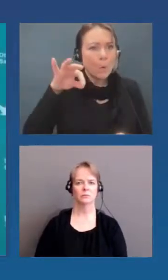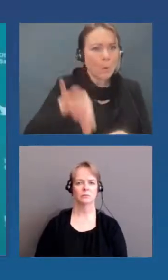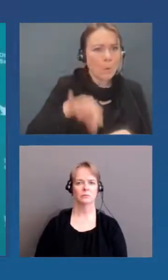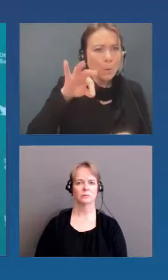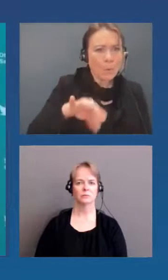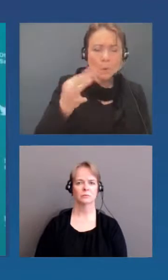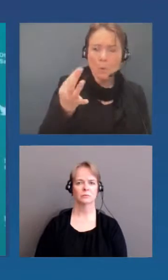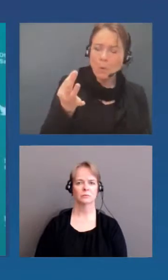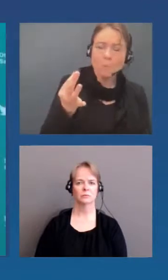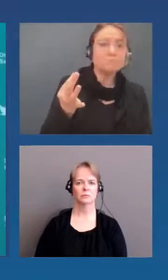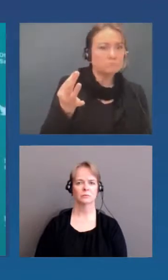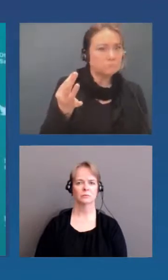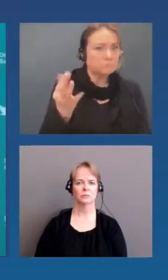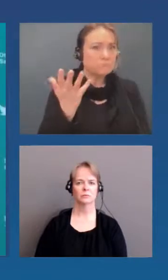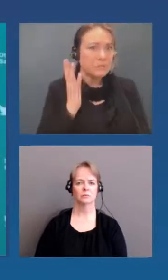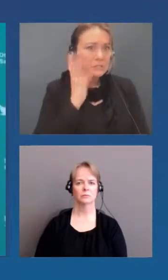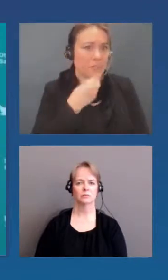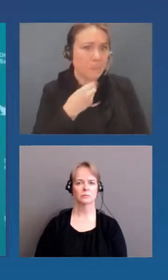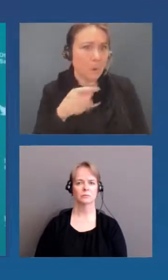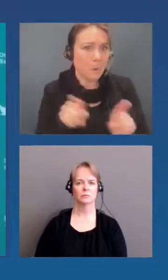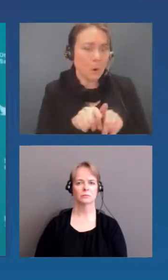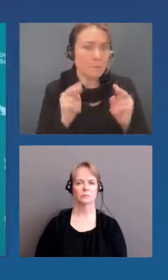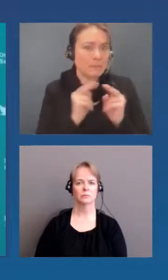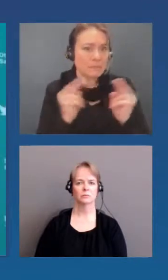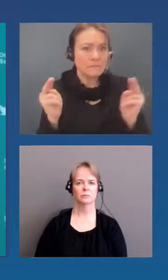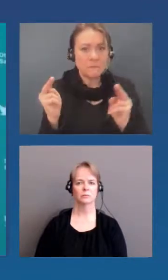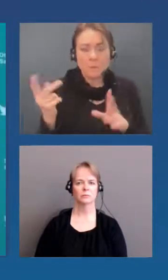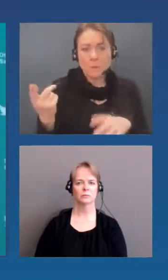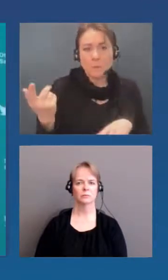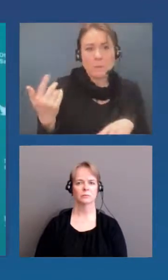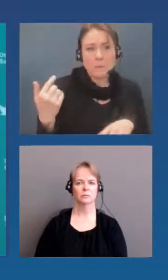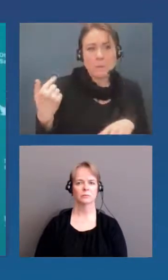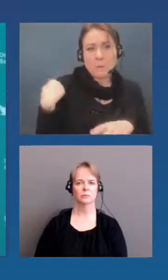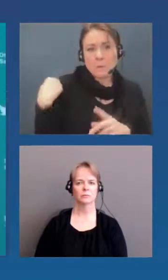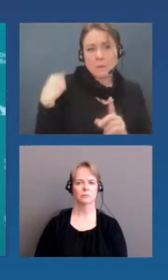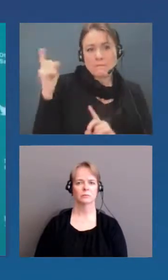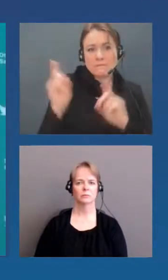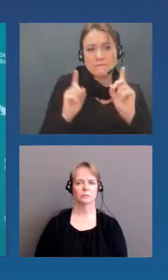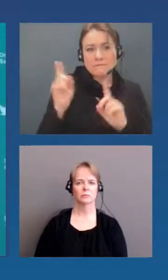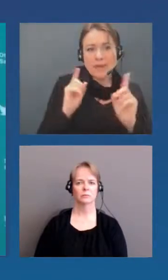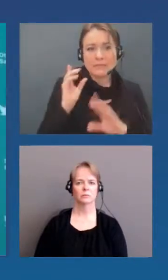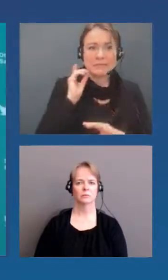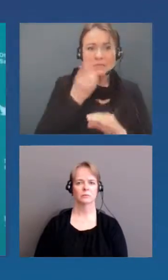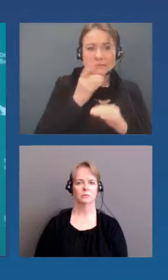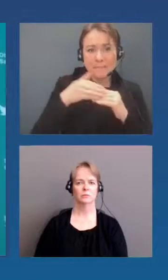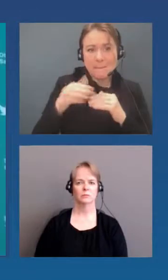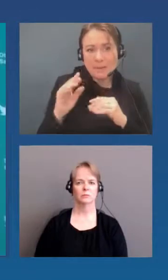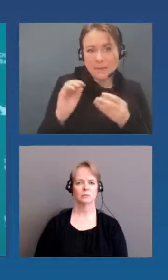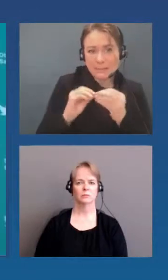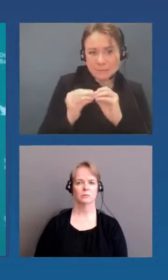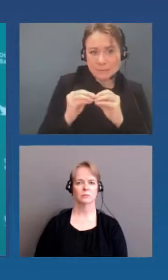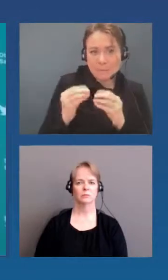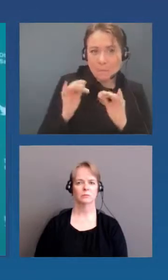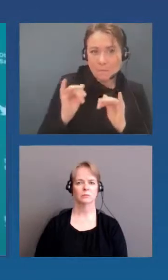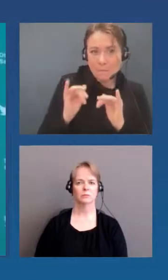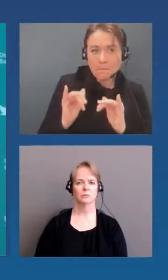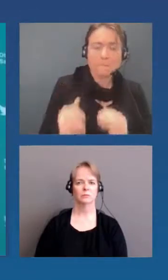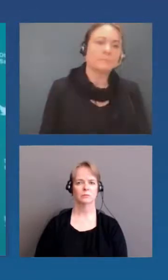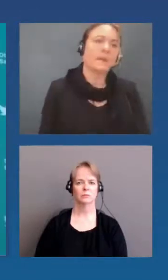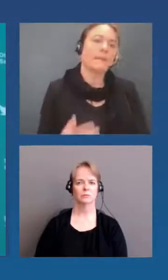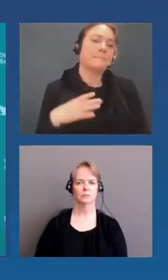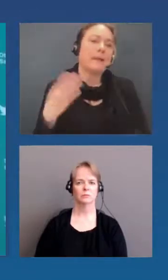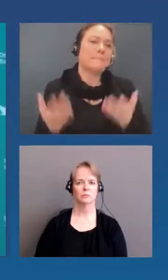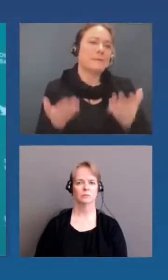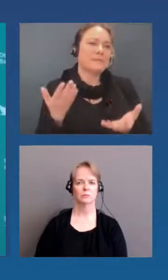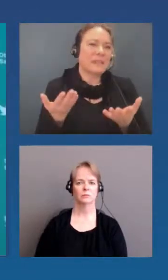c'est vraiment haut. C'est comme le niveau après les fêtes en décembre. Mais peut-être aujourd'hui,